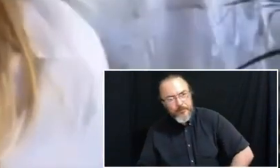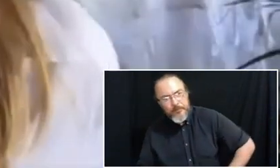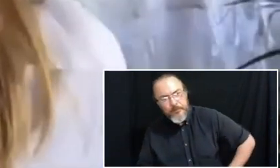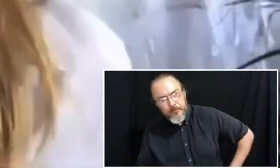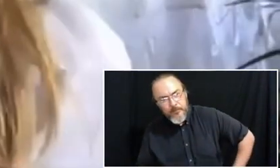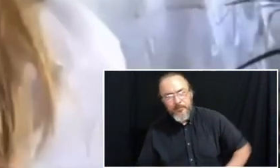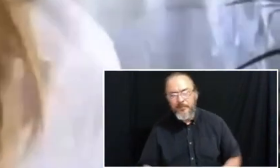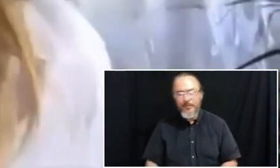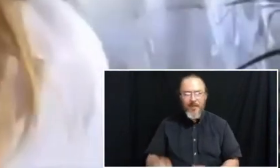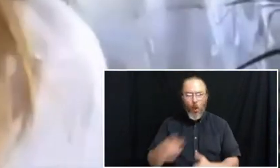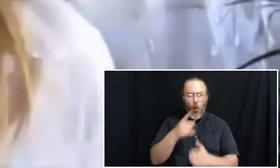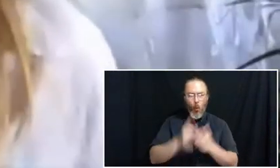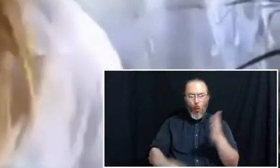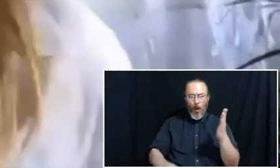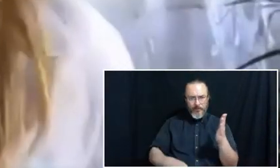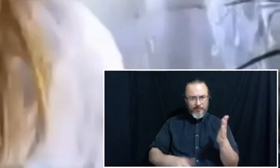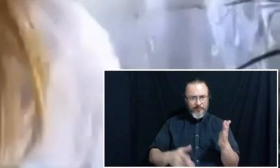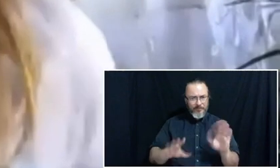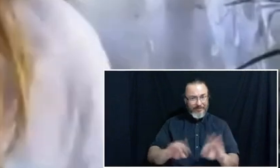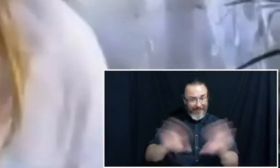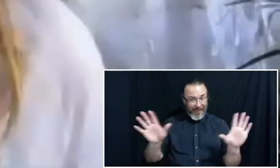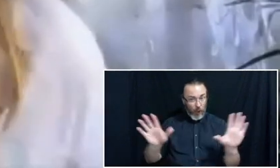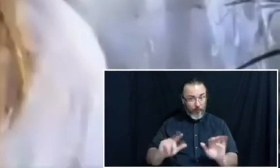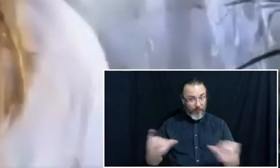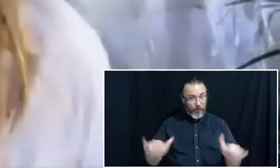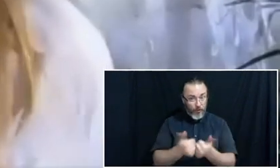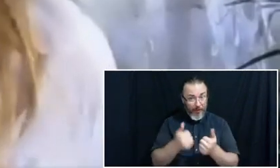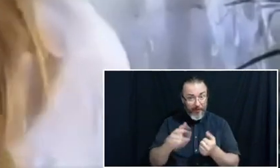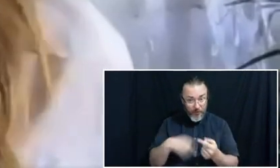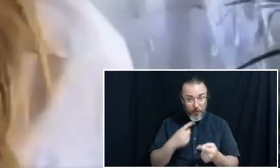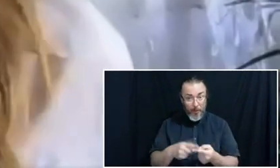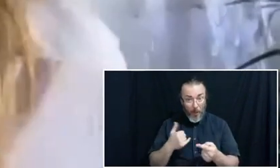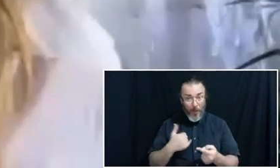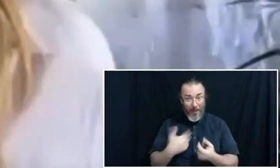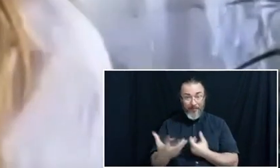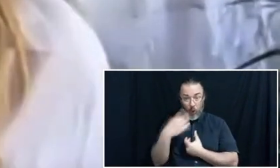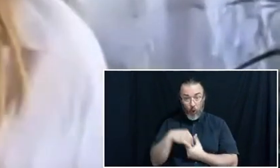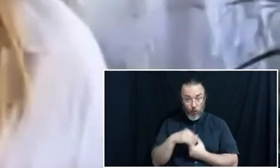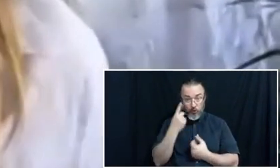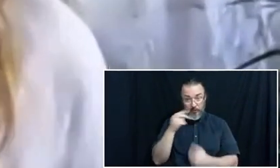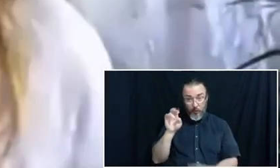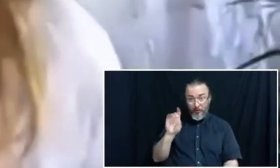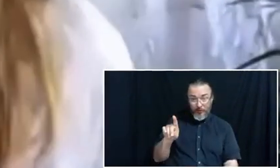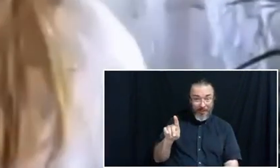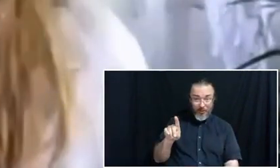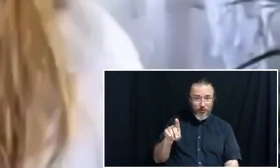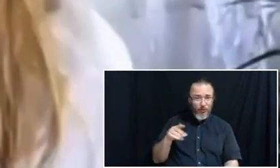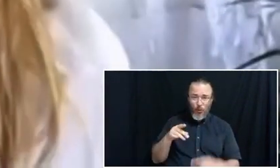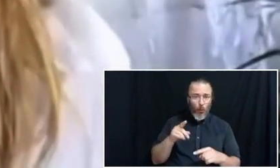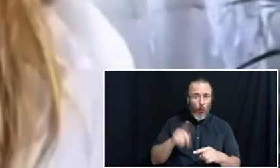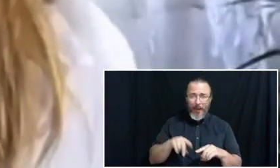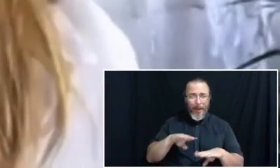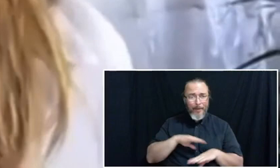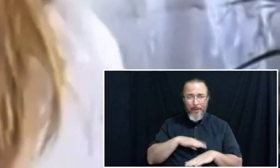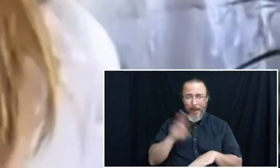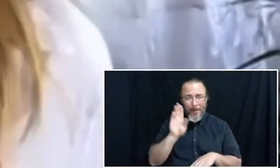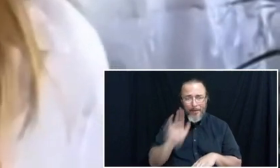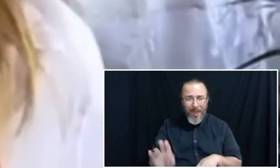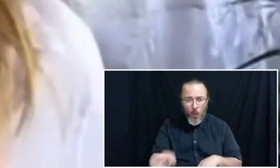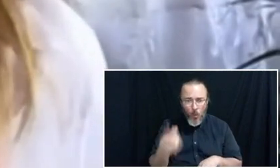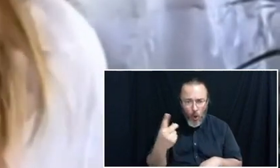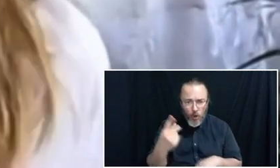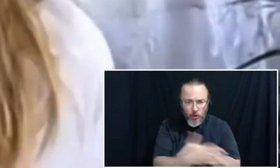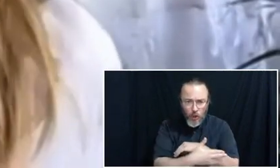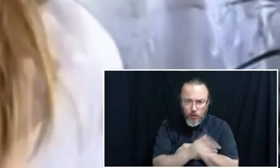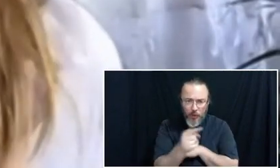Ce qui est évident, c'est que le défi de la réalisation de l'inclusion dans l'éducation ne peut pas être relevé par l'action d'un seul pays, quel qu'il